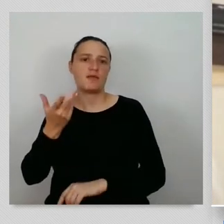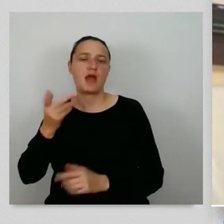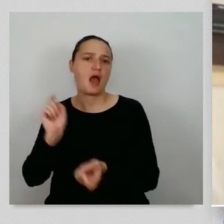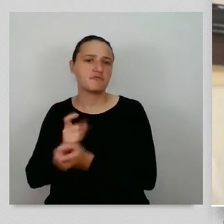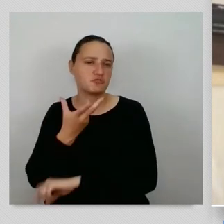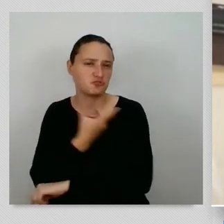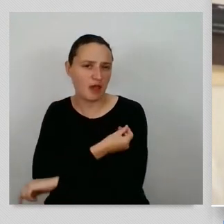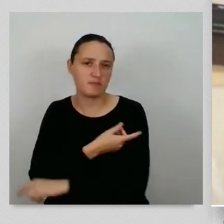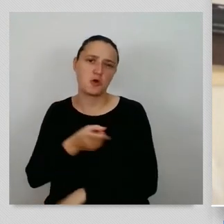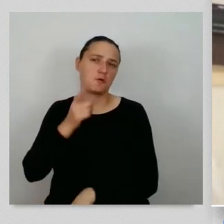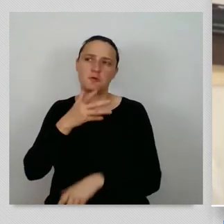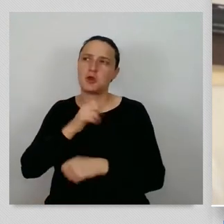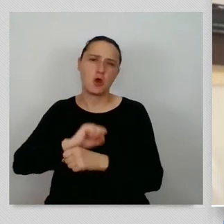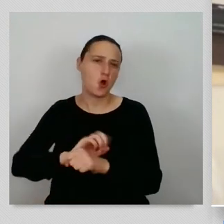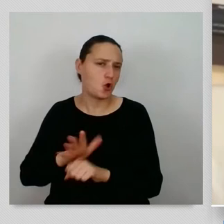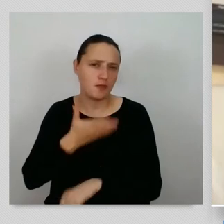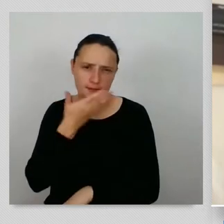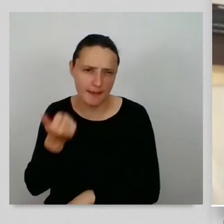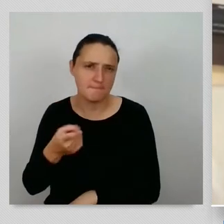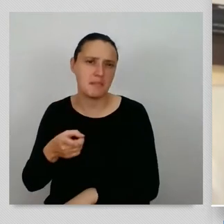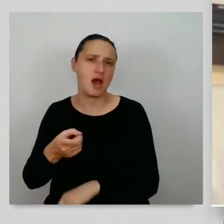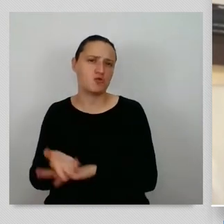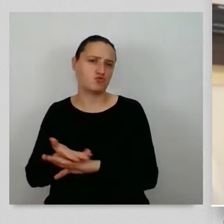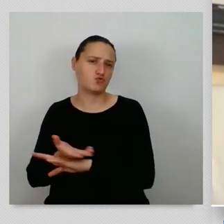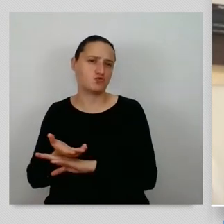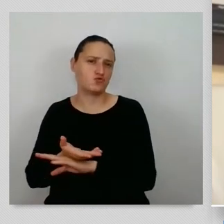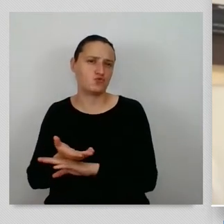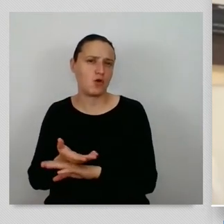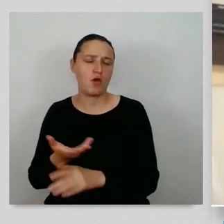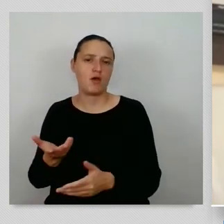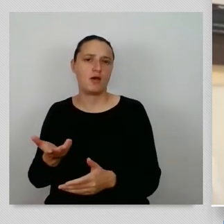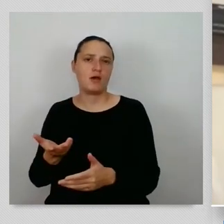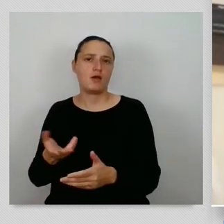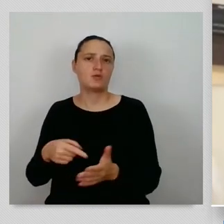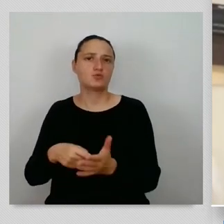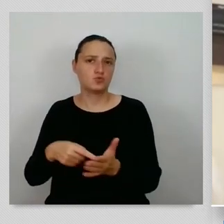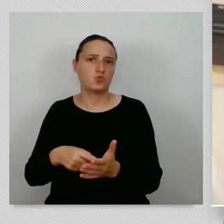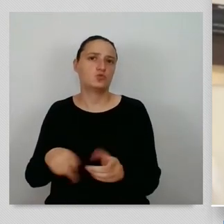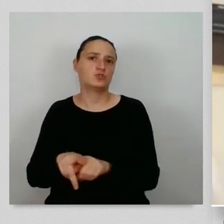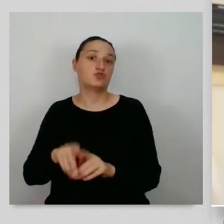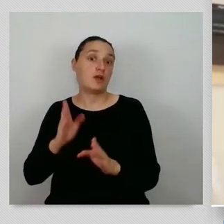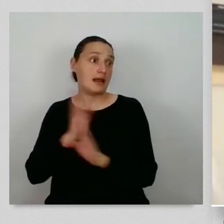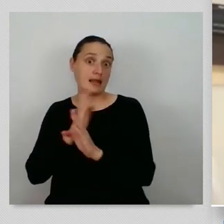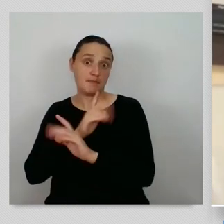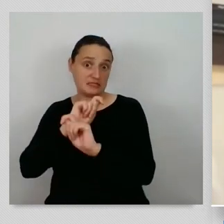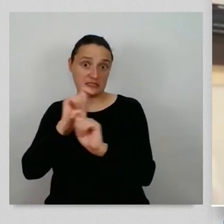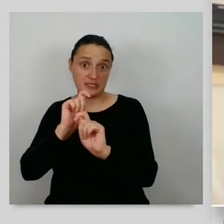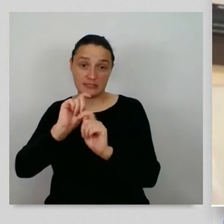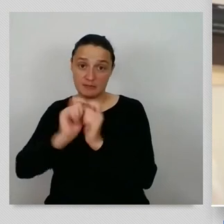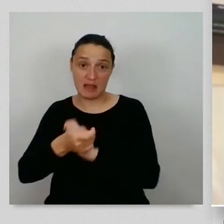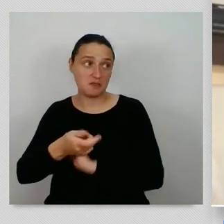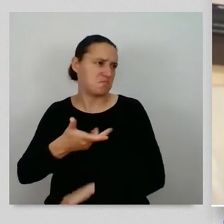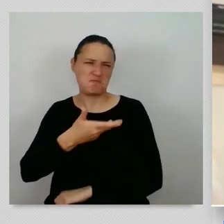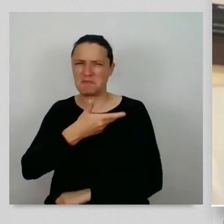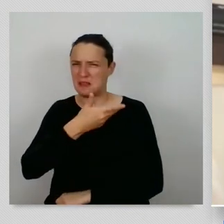antyszczepionkowe, tu mamy zaprzeczenia pandemii, tu mamy zaprzeczenia zmianom klimatycznym i zbudowania